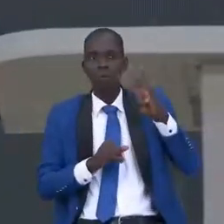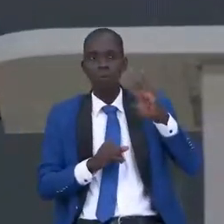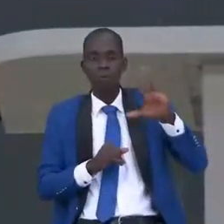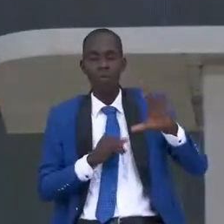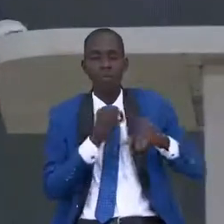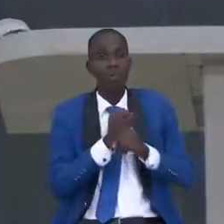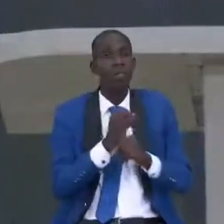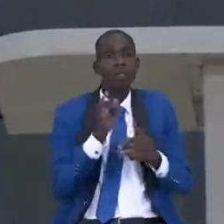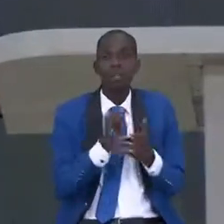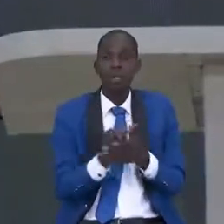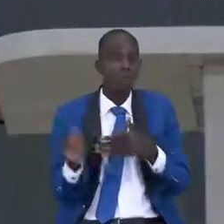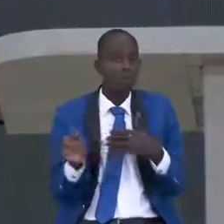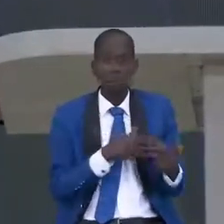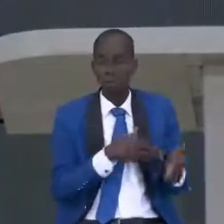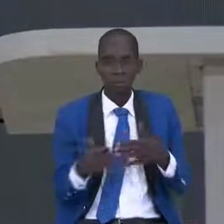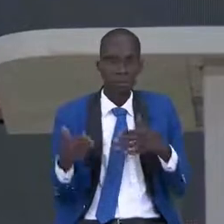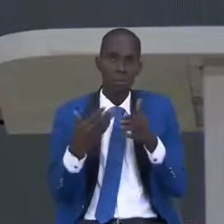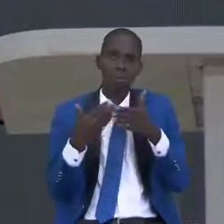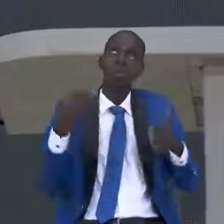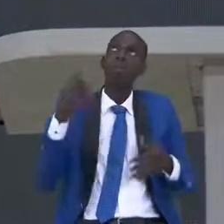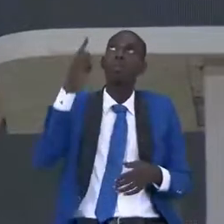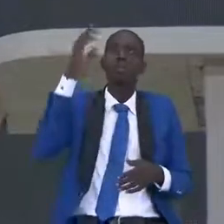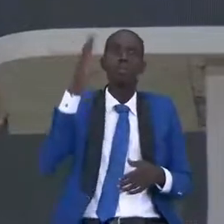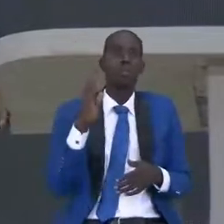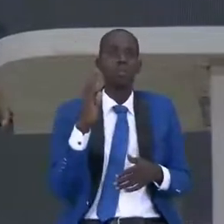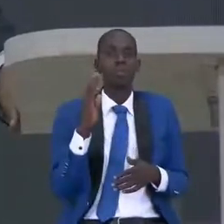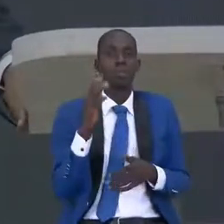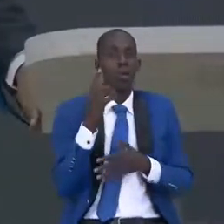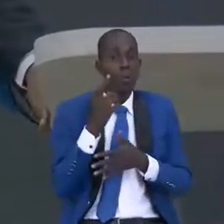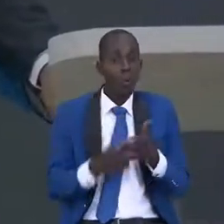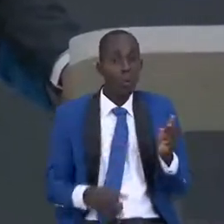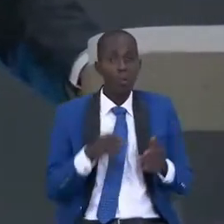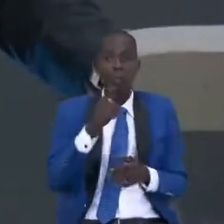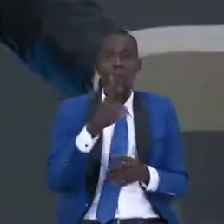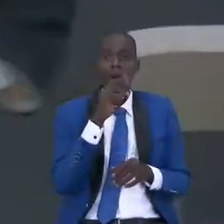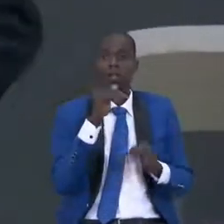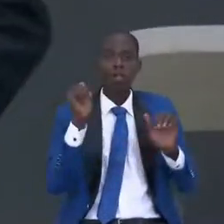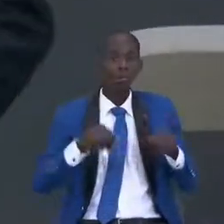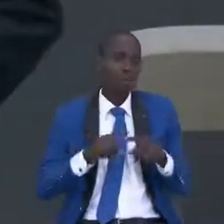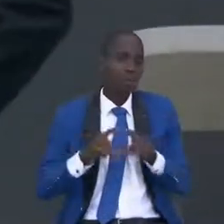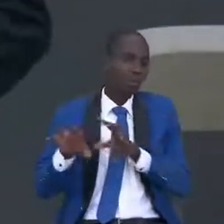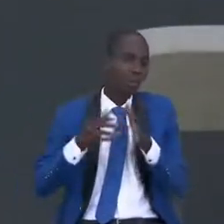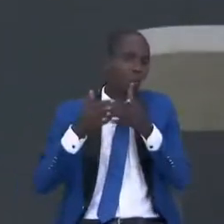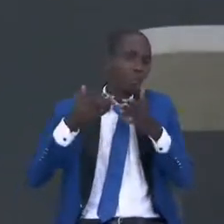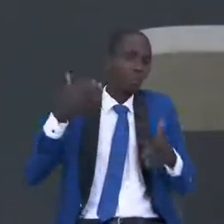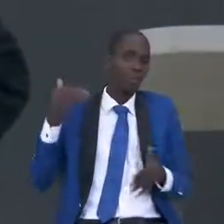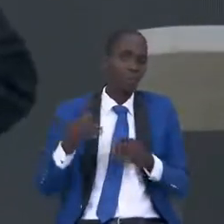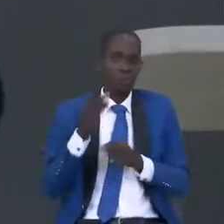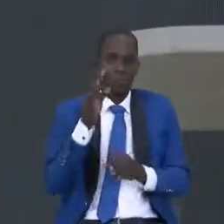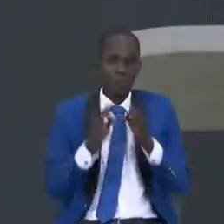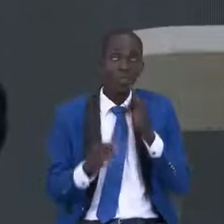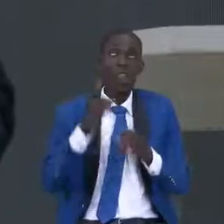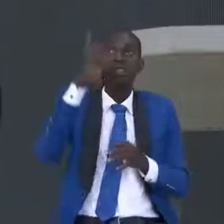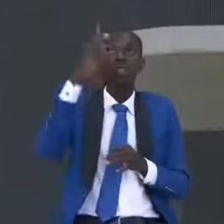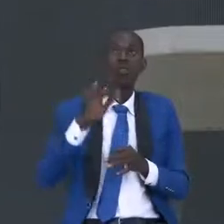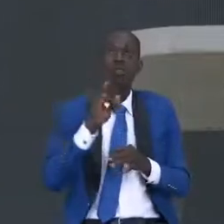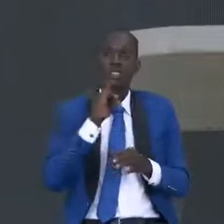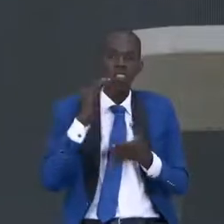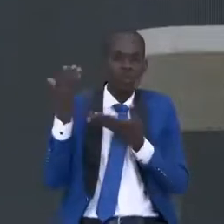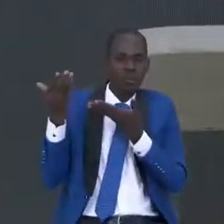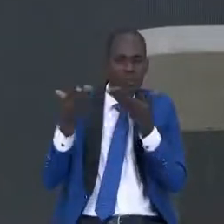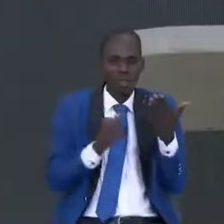âge-là ne compte pas avec Dieu. Ce que tu n'arrivais n'arrivait pas à faire avant. Si Dieu te le